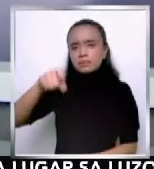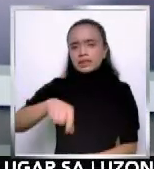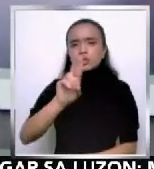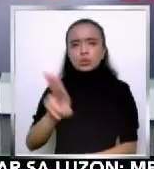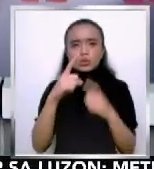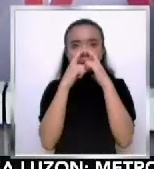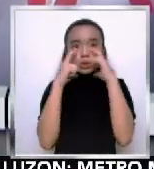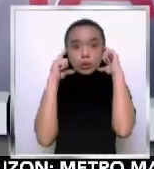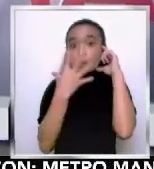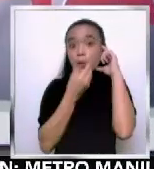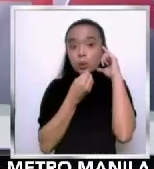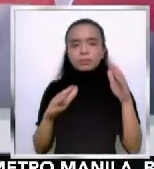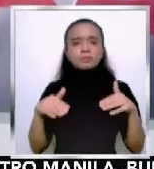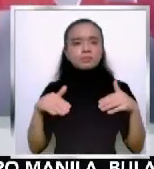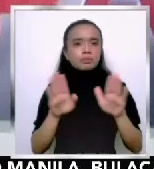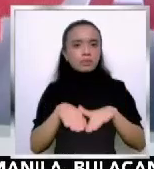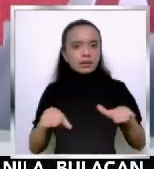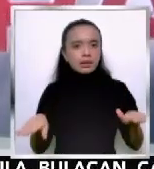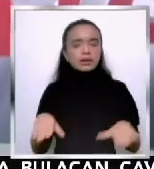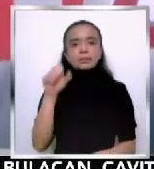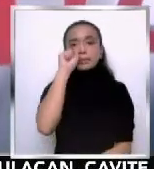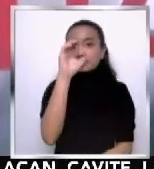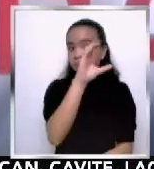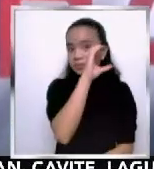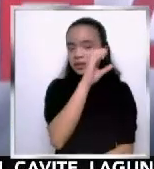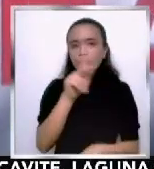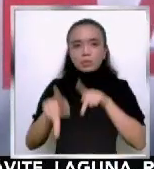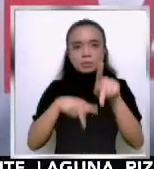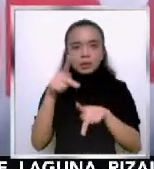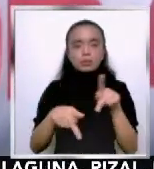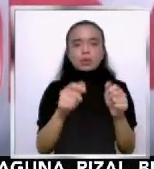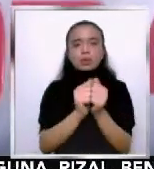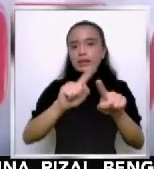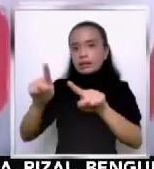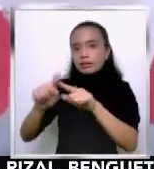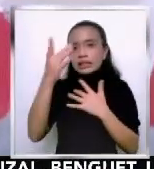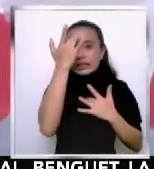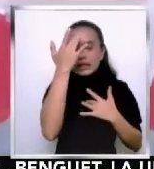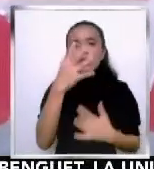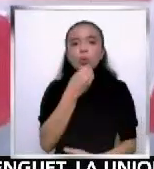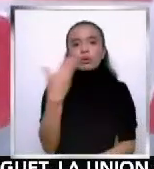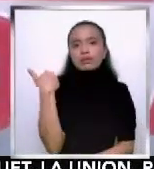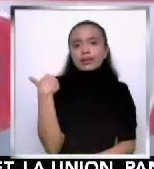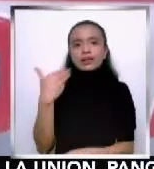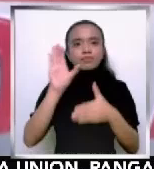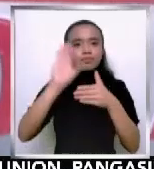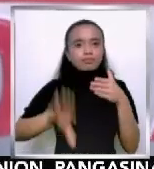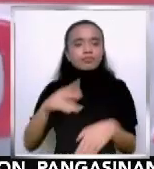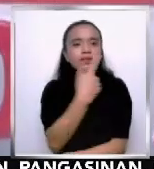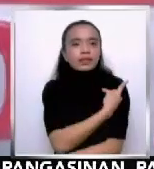bata, senior citizen, immunocompromised at hindi pa kumpleto sa COVID vaccine. At kahit outdoor pero siksika